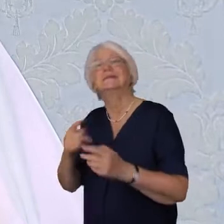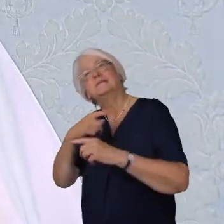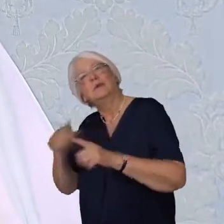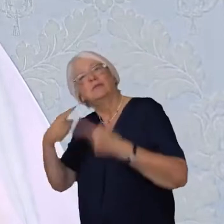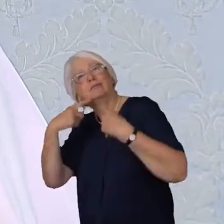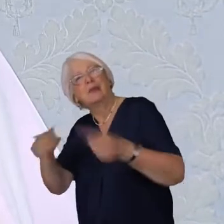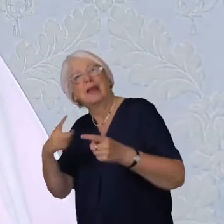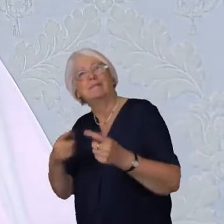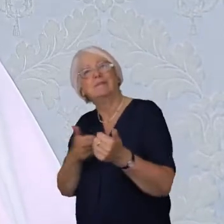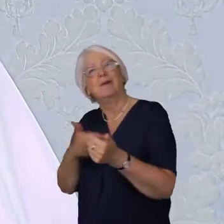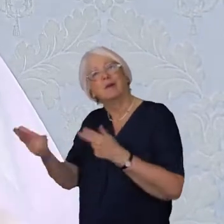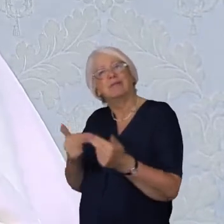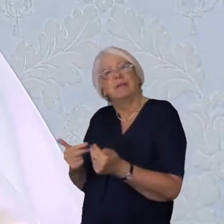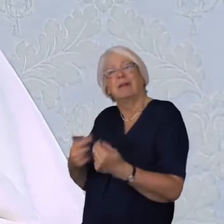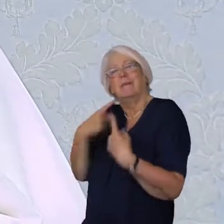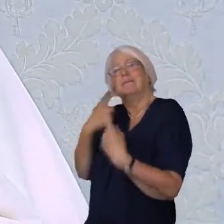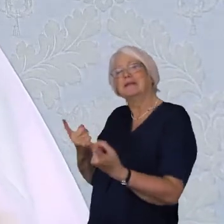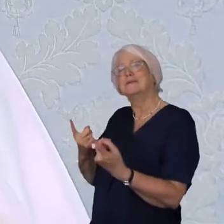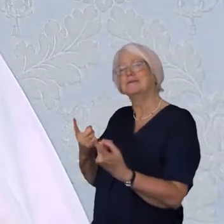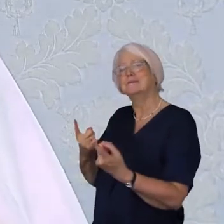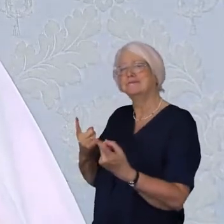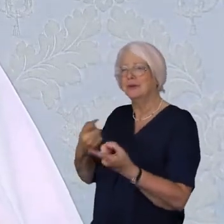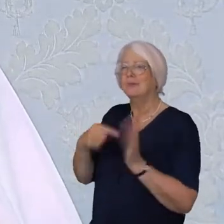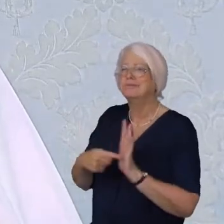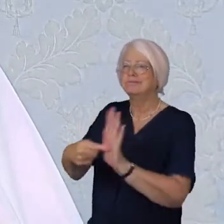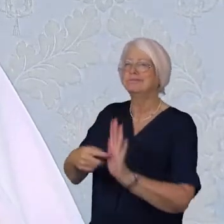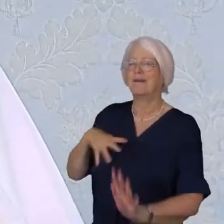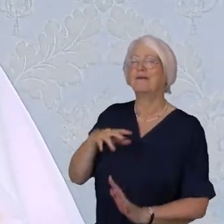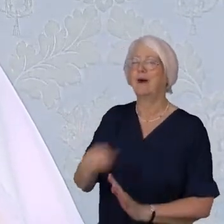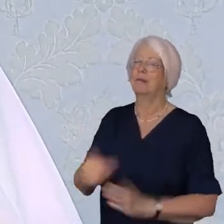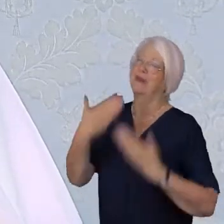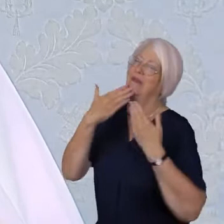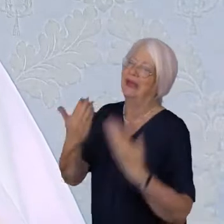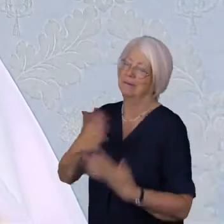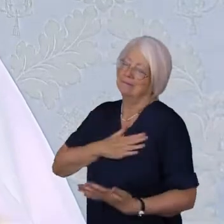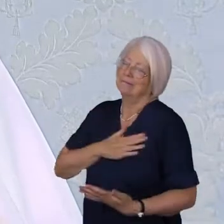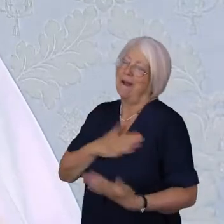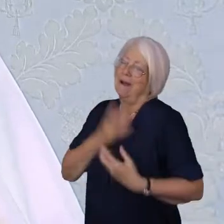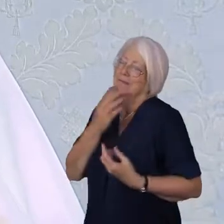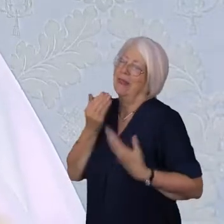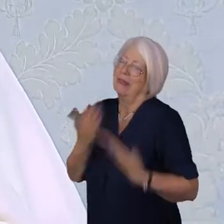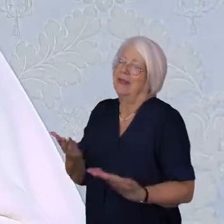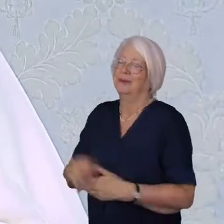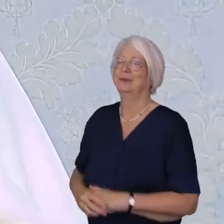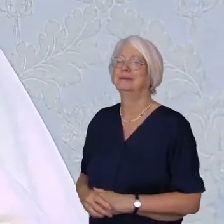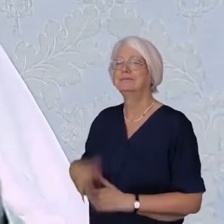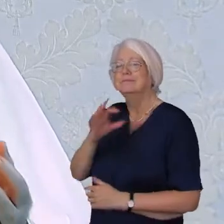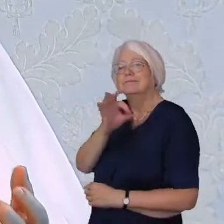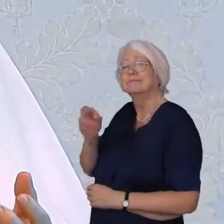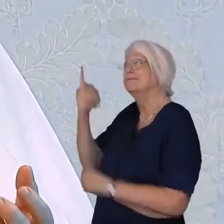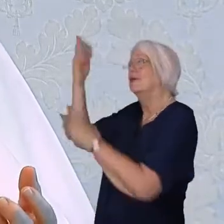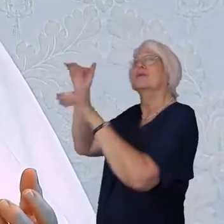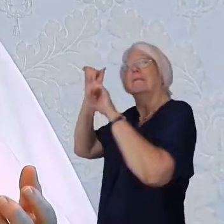di speranza. Vi ringrazio di cuore. Chiedo a Dio di benedirvi e a voi